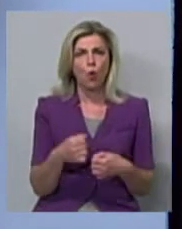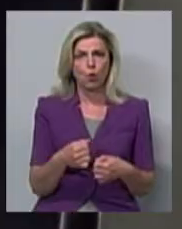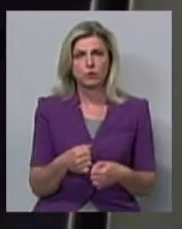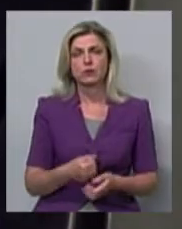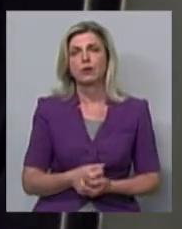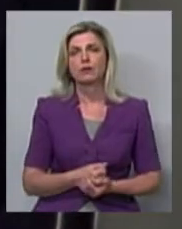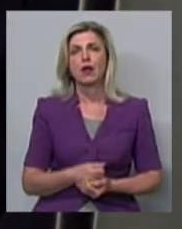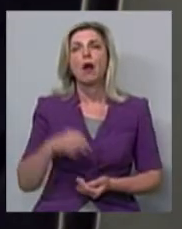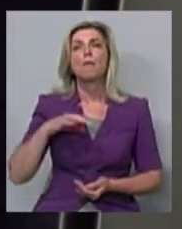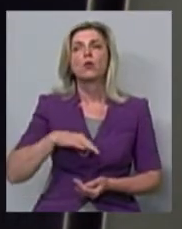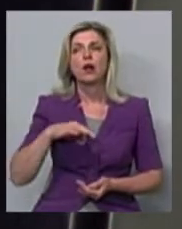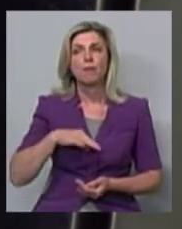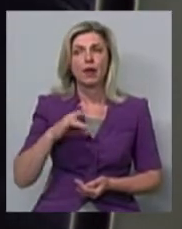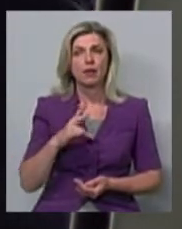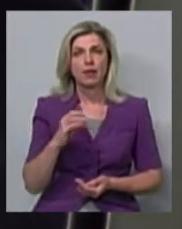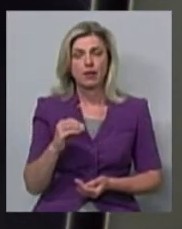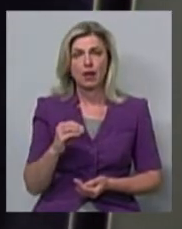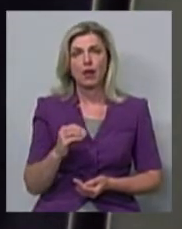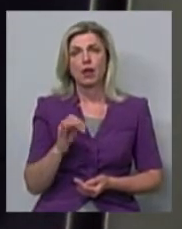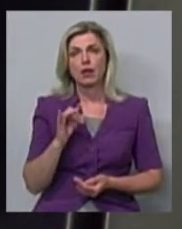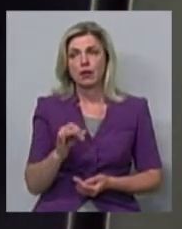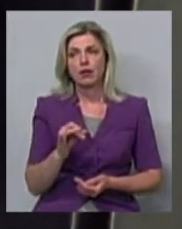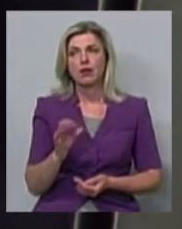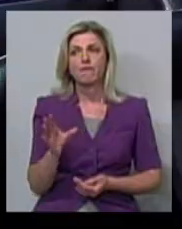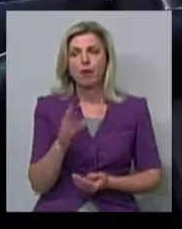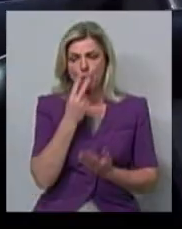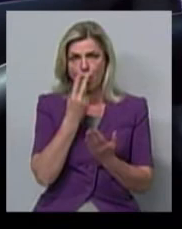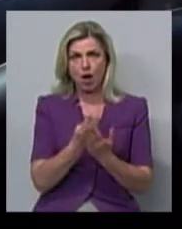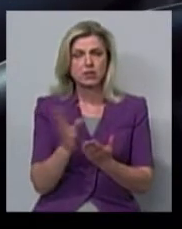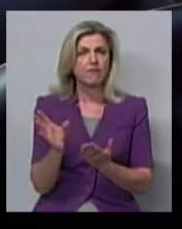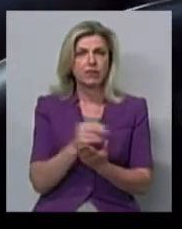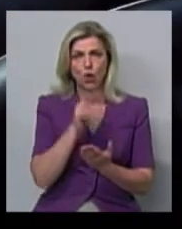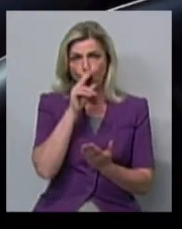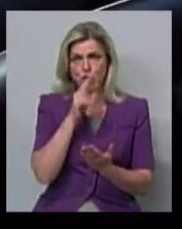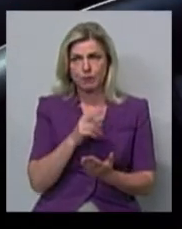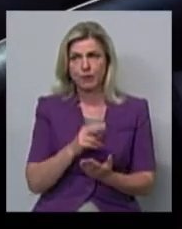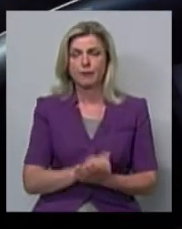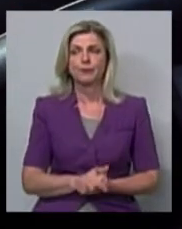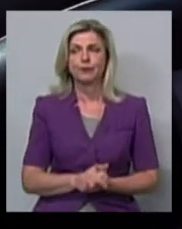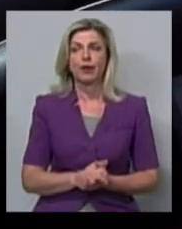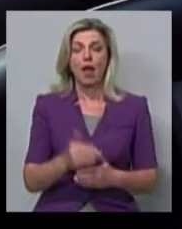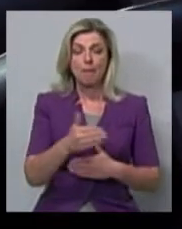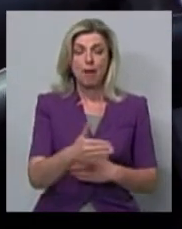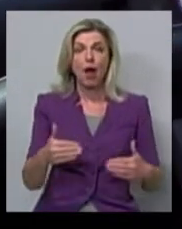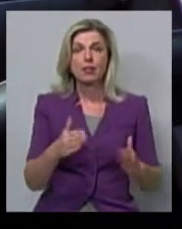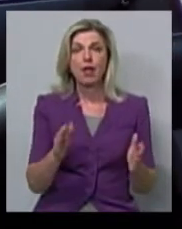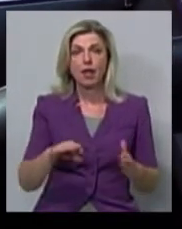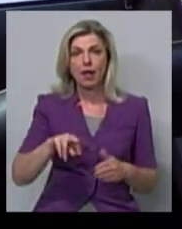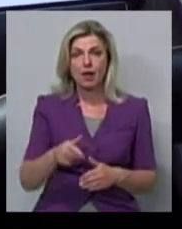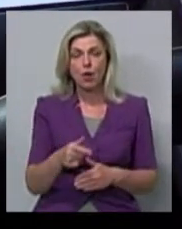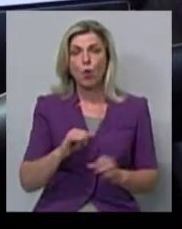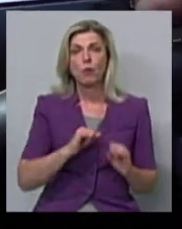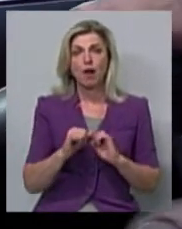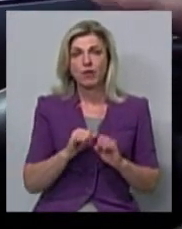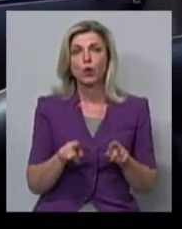скорость, потребление. Выводит все ошибки. Панелька управления, тоже немножко